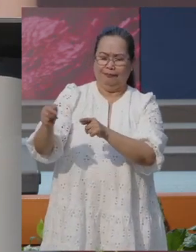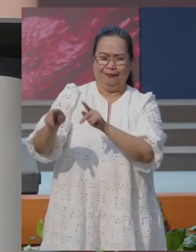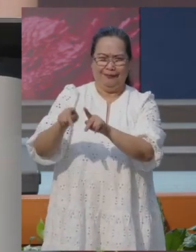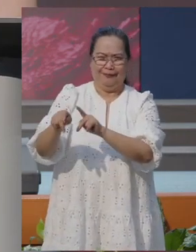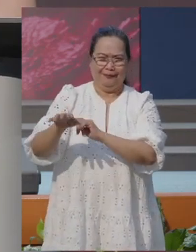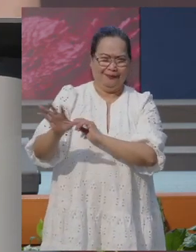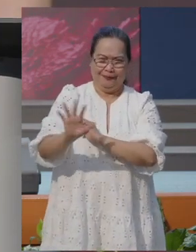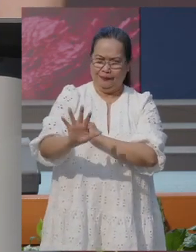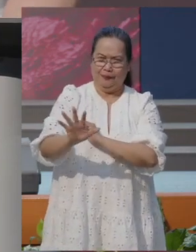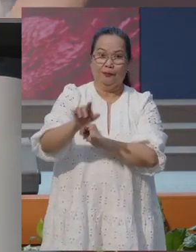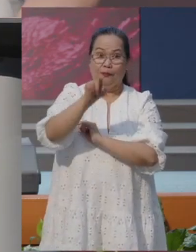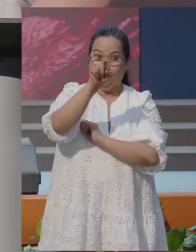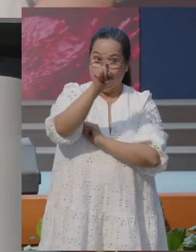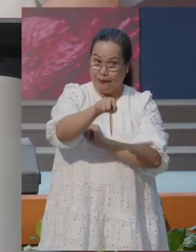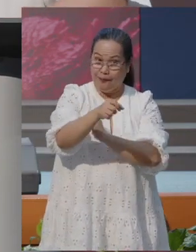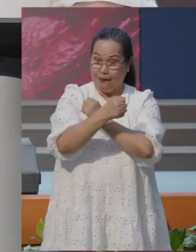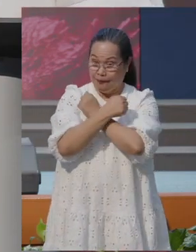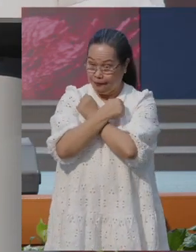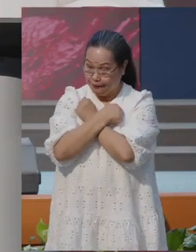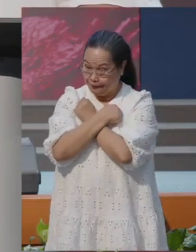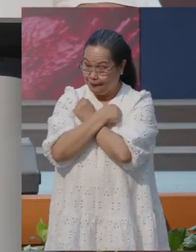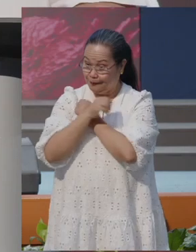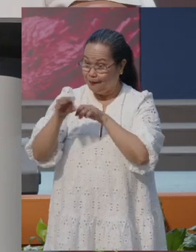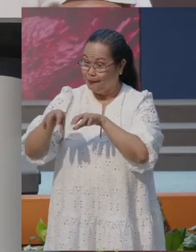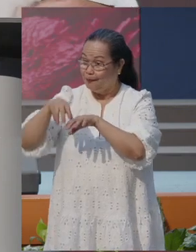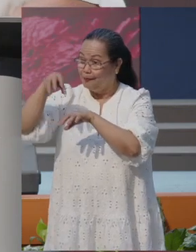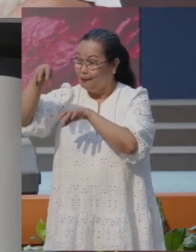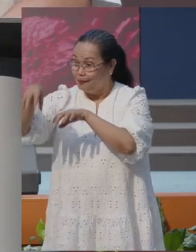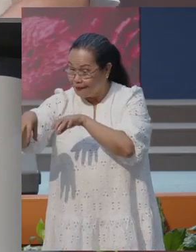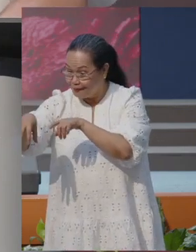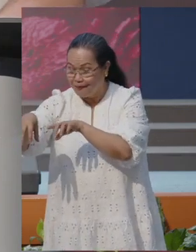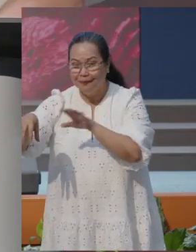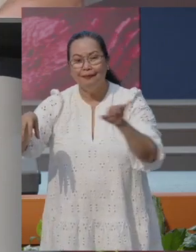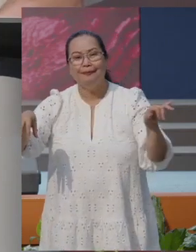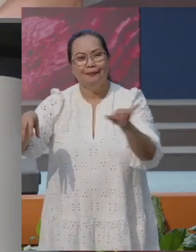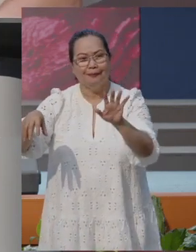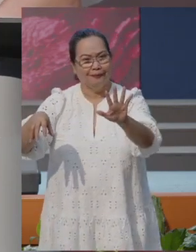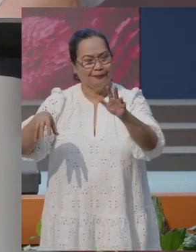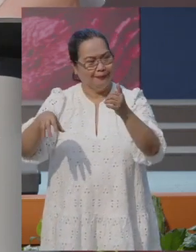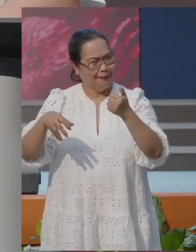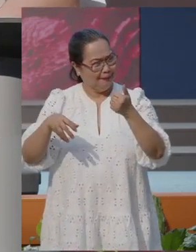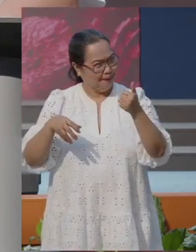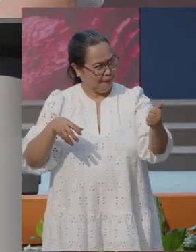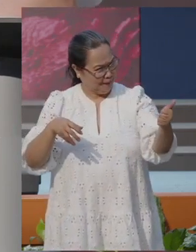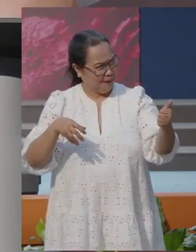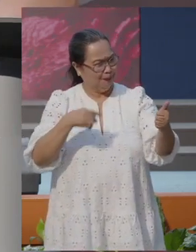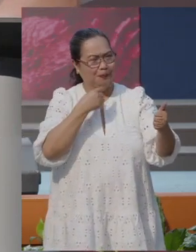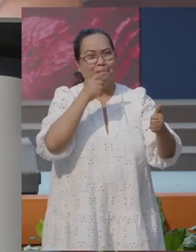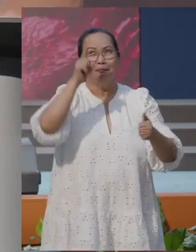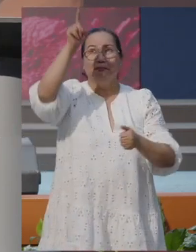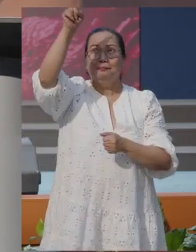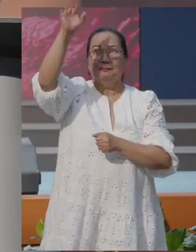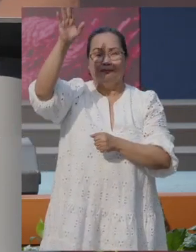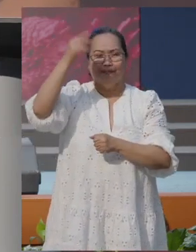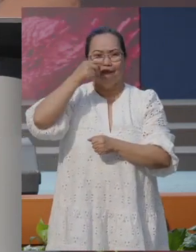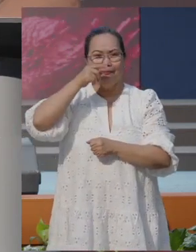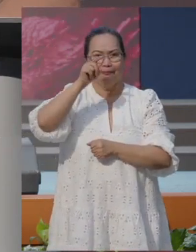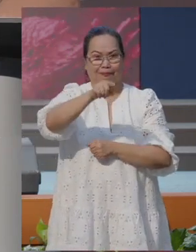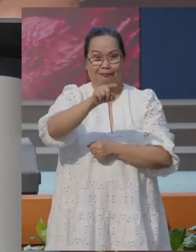people, but you shall love your neighbor as yourself. I am the Lord." Dinulit ito sa